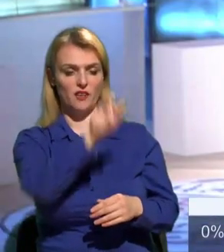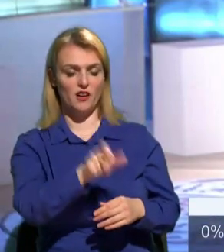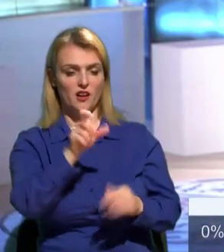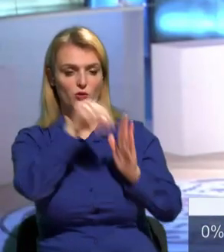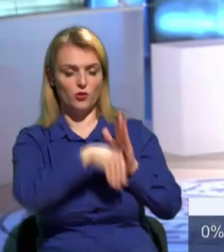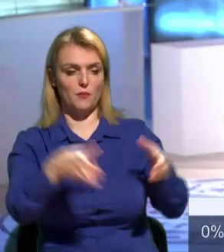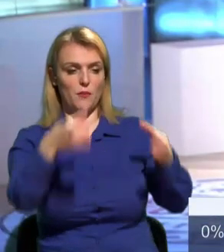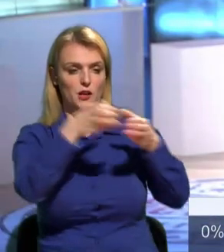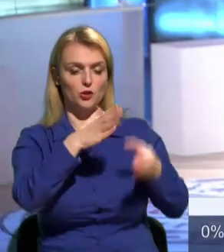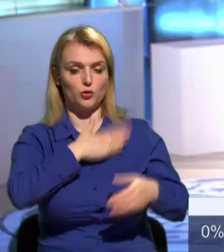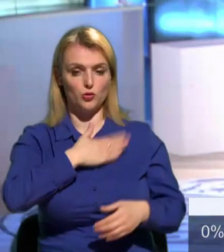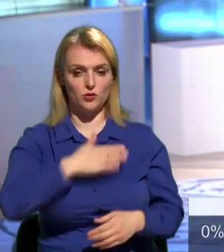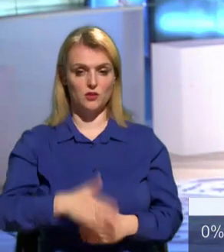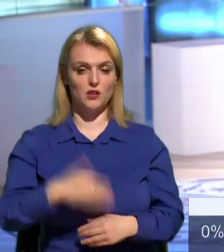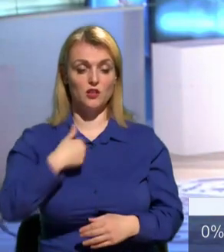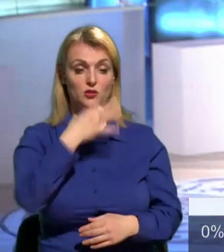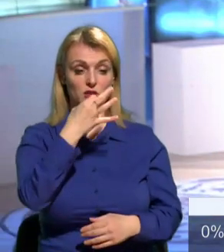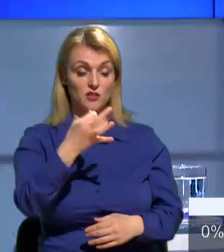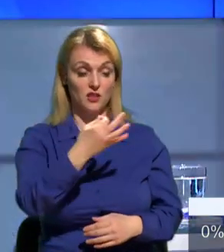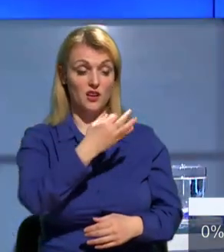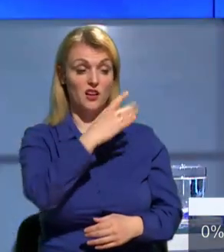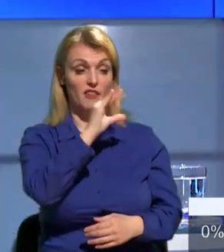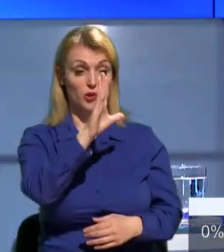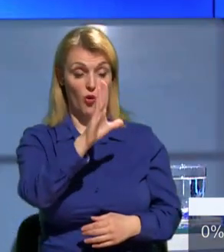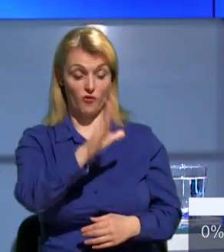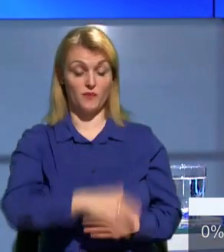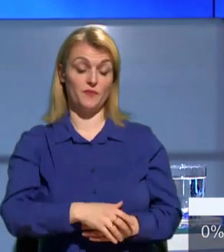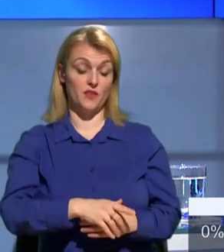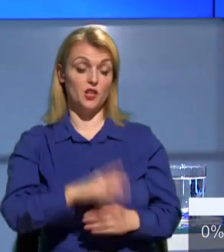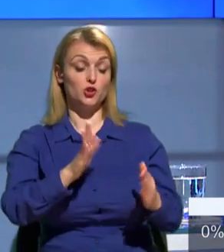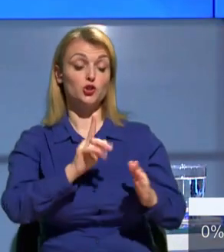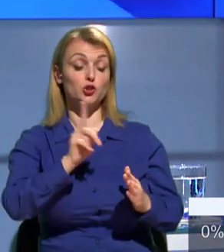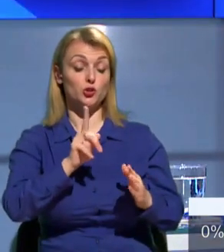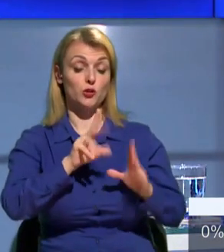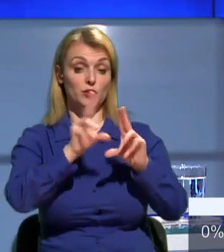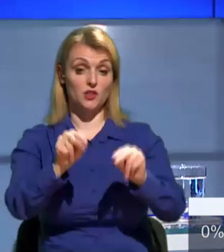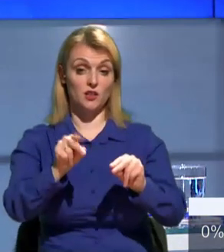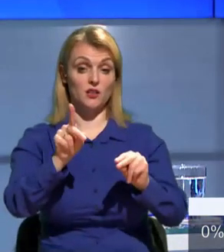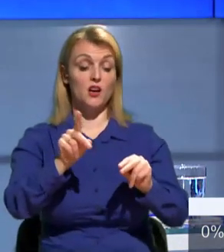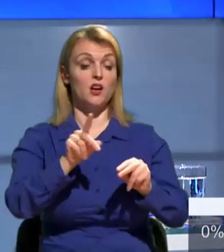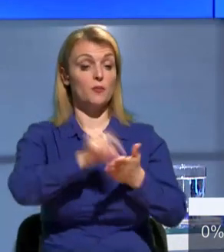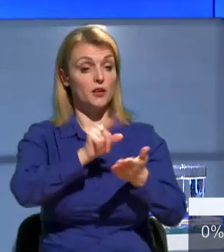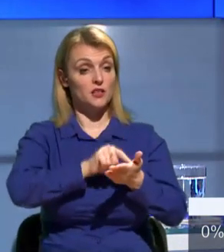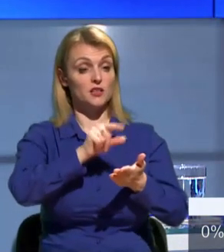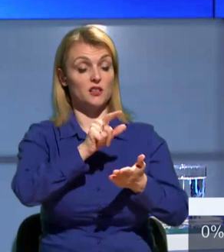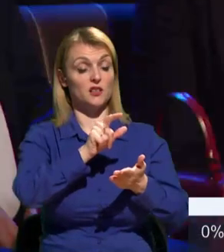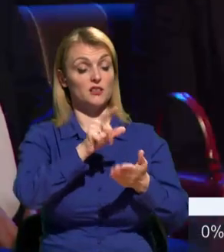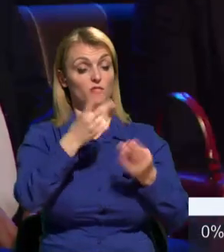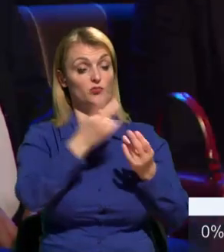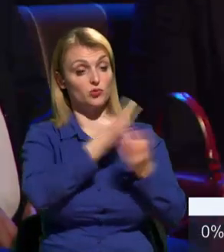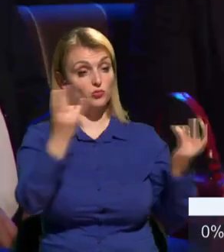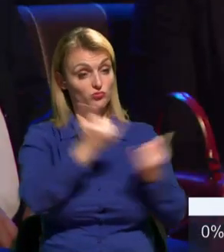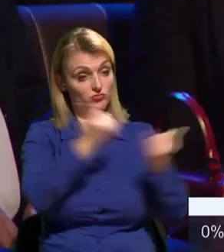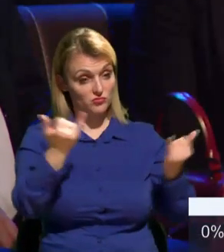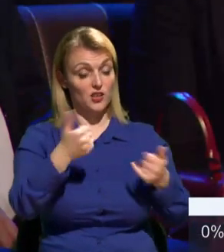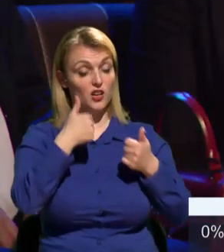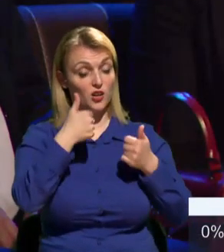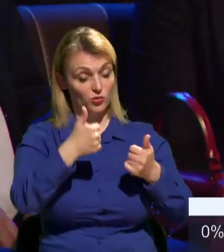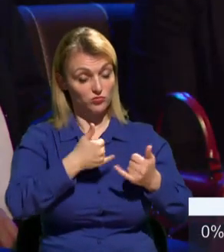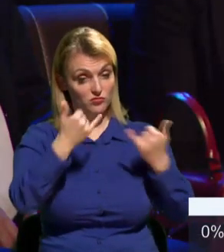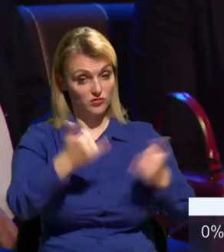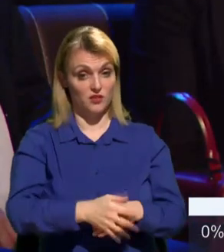uitați-vă, la Violeta Ivanov. Pensionarii merită respect și grijă, drumuri bune, familii